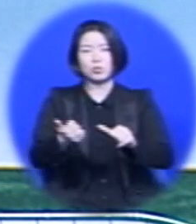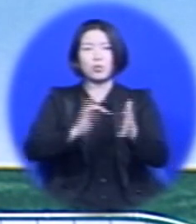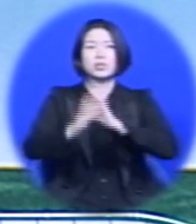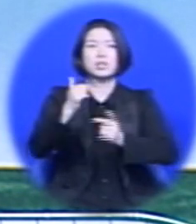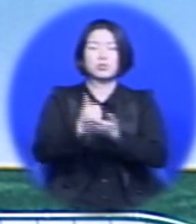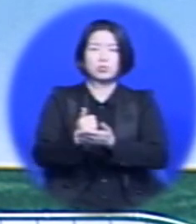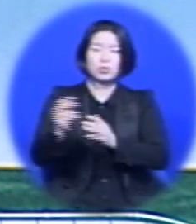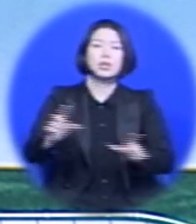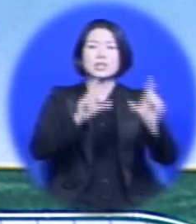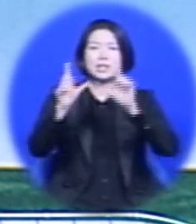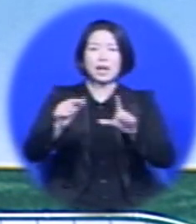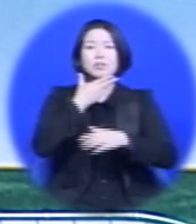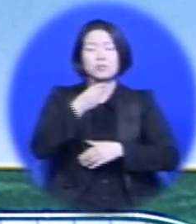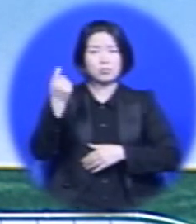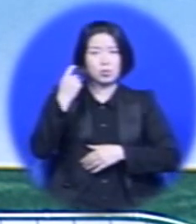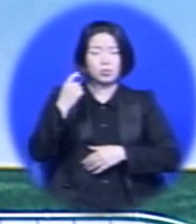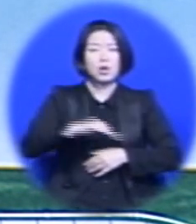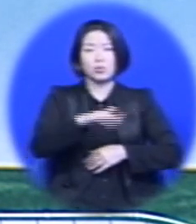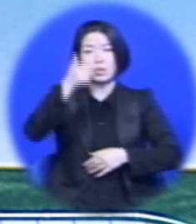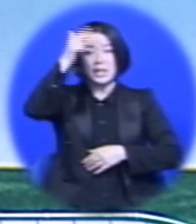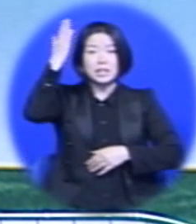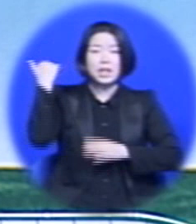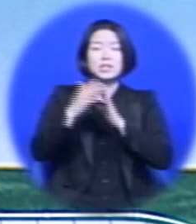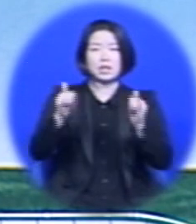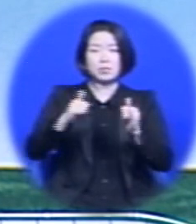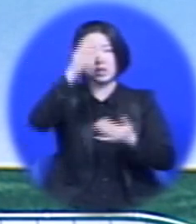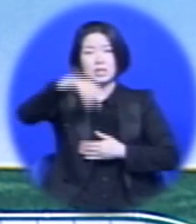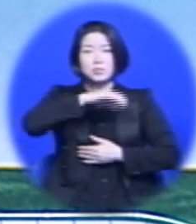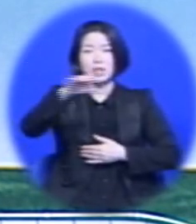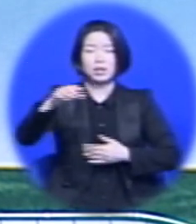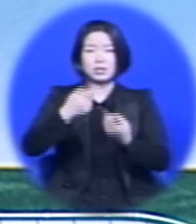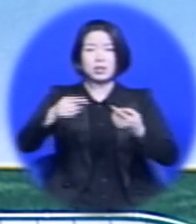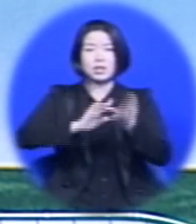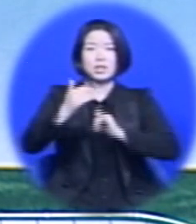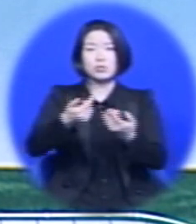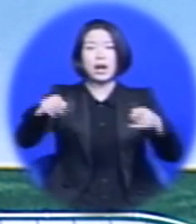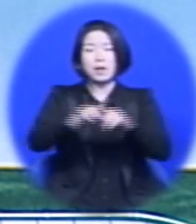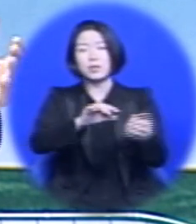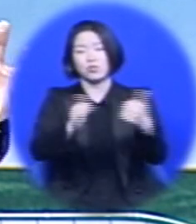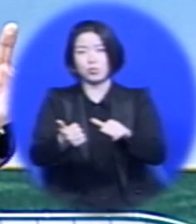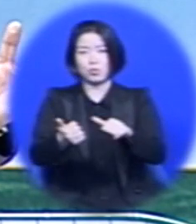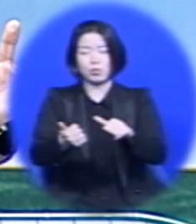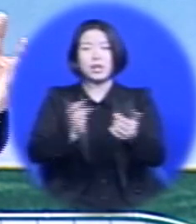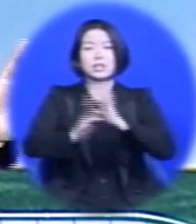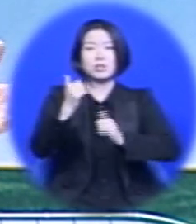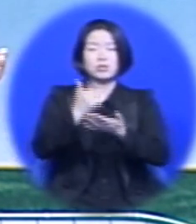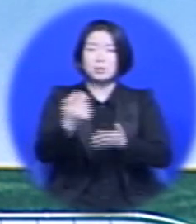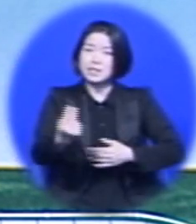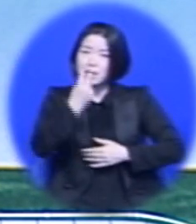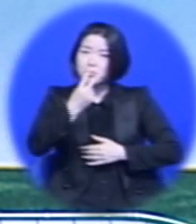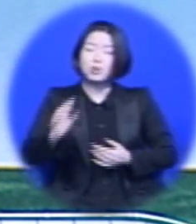복음입니다 우리 옛사람이 예수님과 함께 십자가에 죽고 예수님의 생명으로 사는